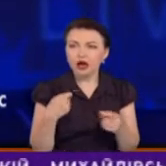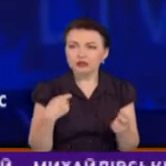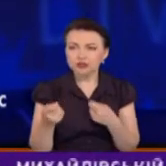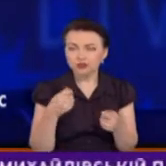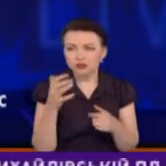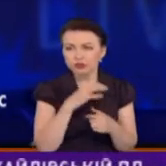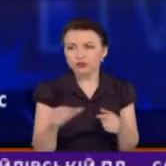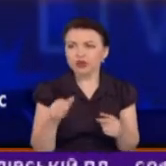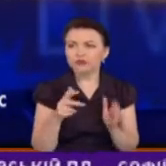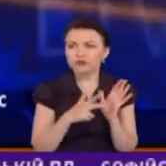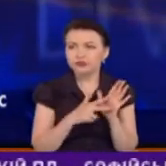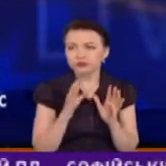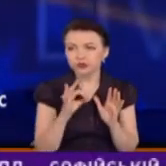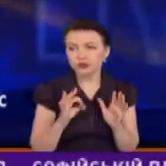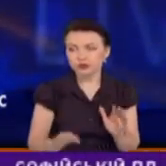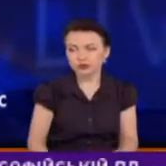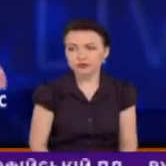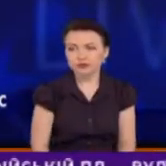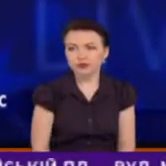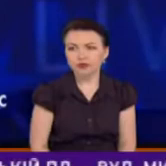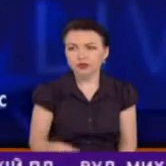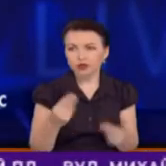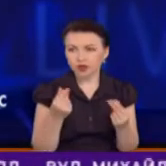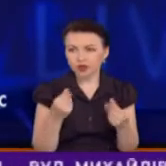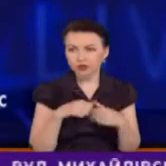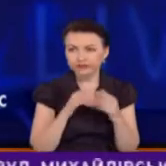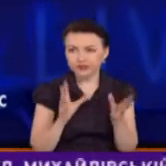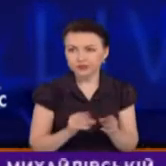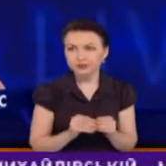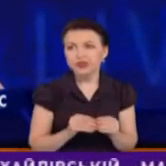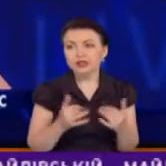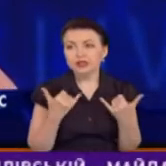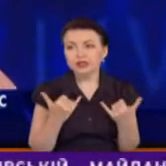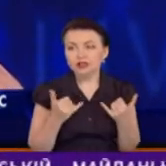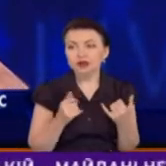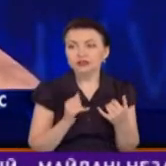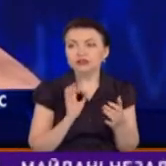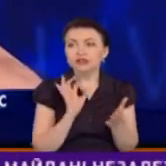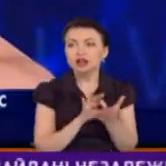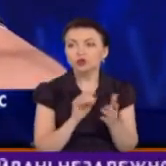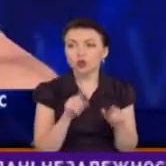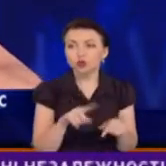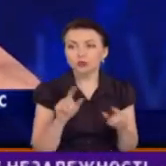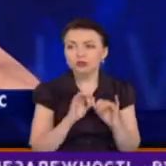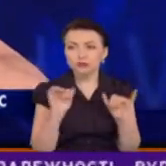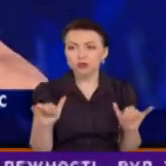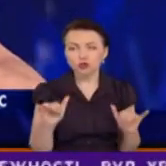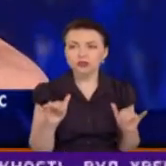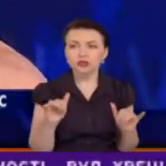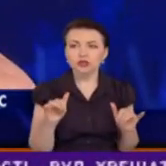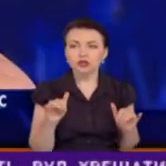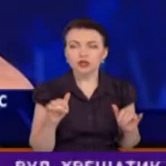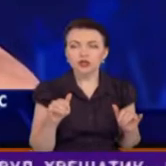майже 8% грошей всіх, розумієте? Ну. І зараз для того, щоб не збільшувати, за неї, по суті